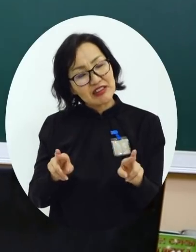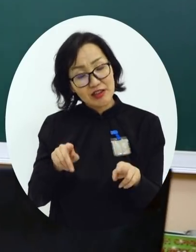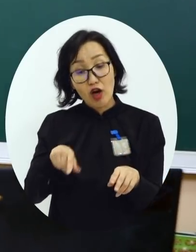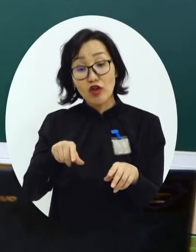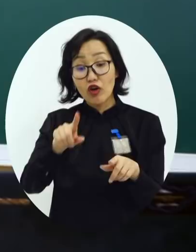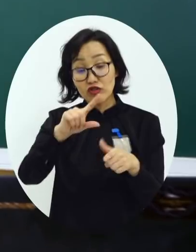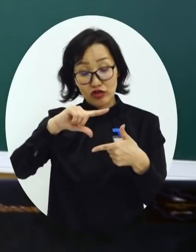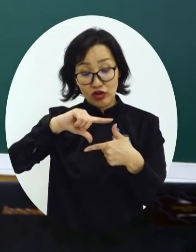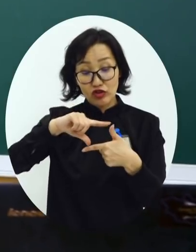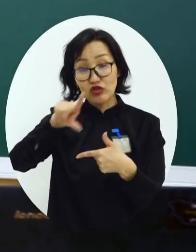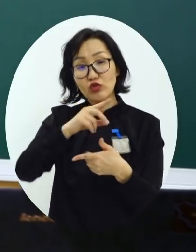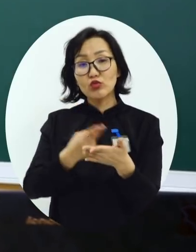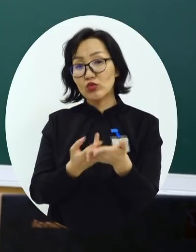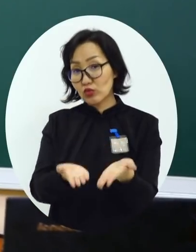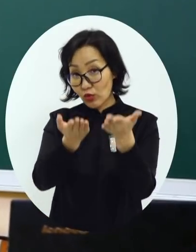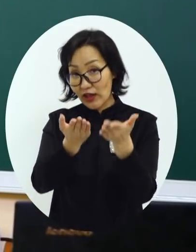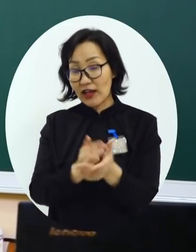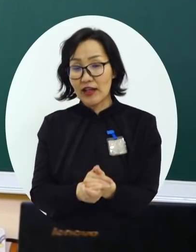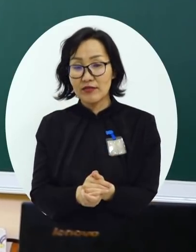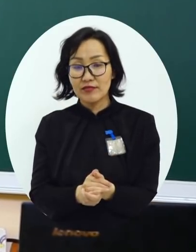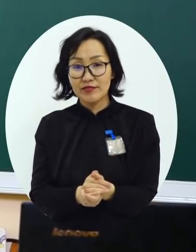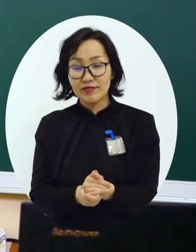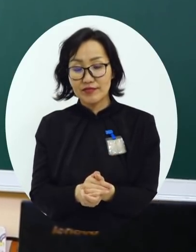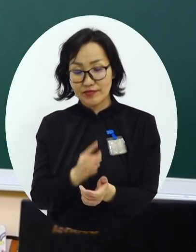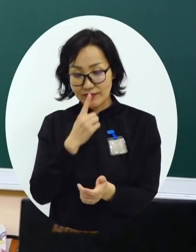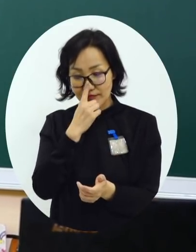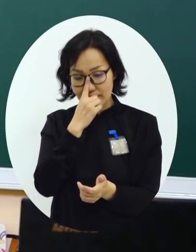өнцөг зураарай. Тэгш өнцөг зураарай.